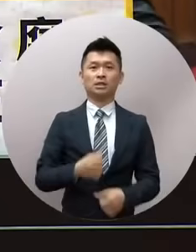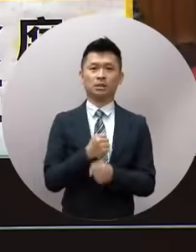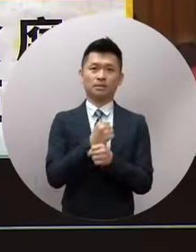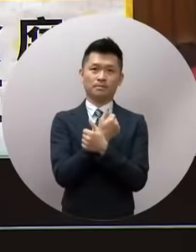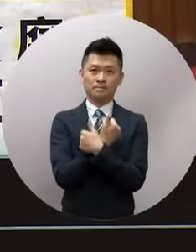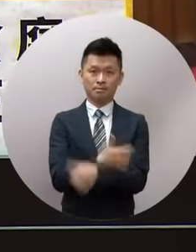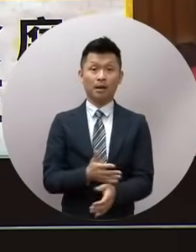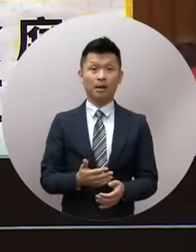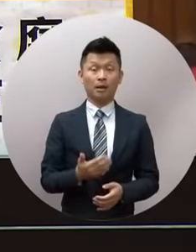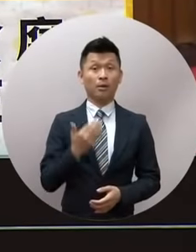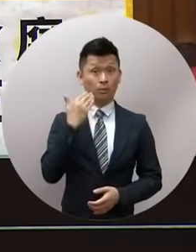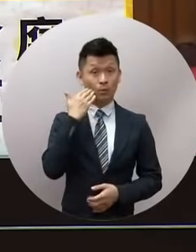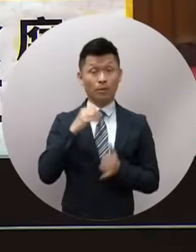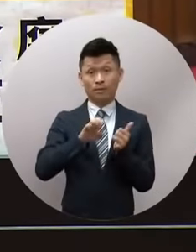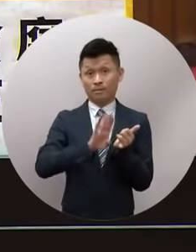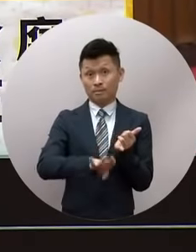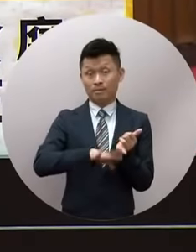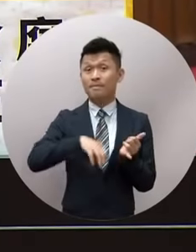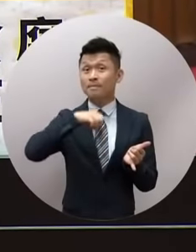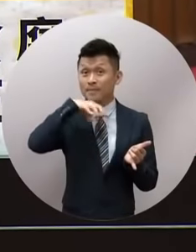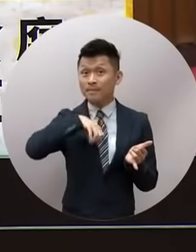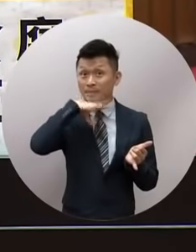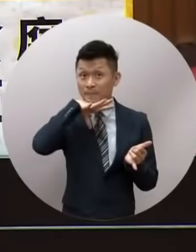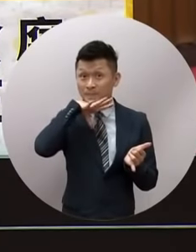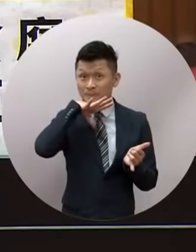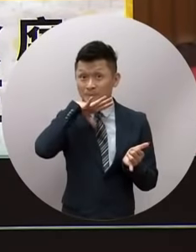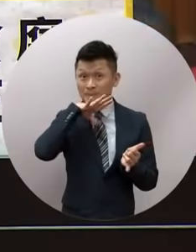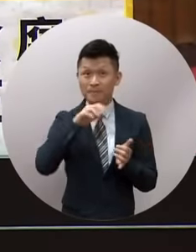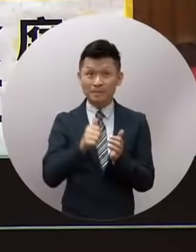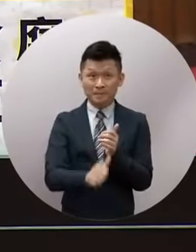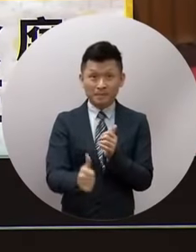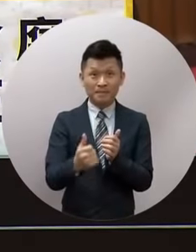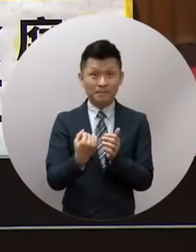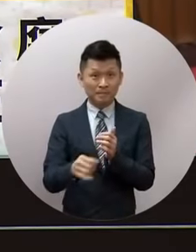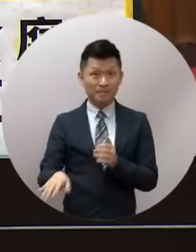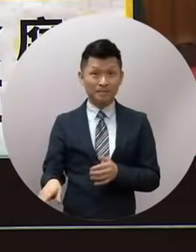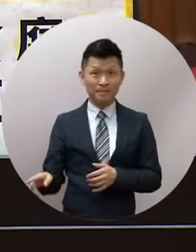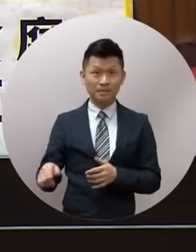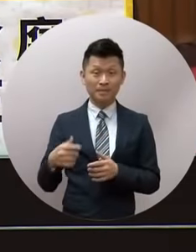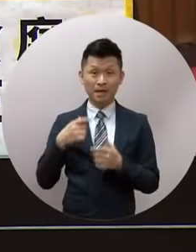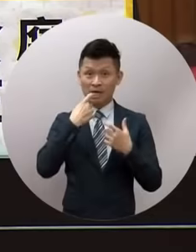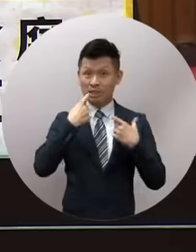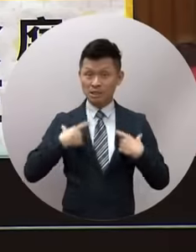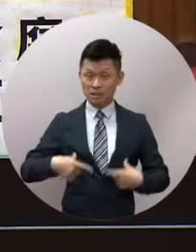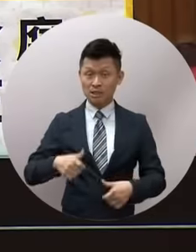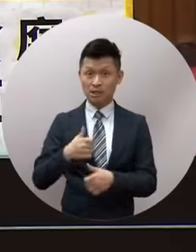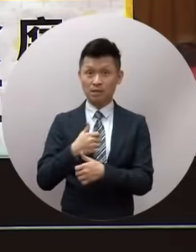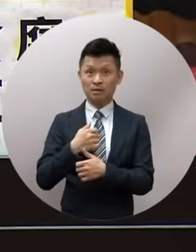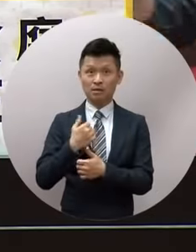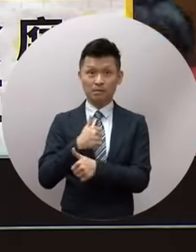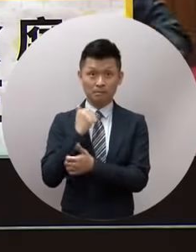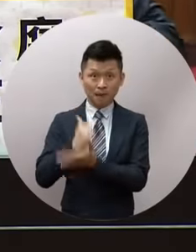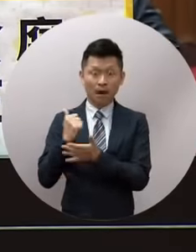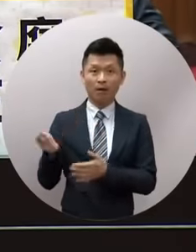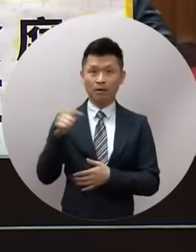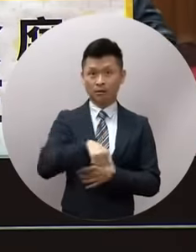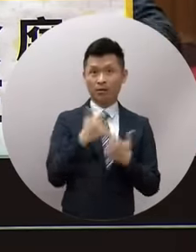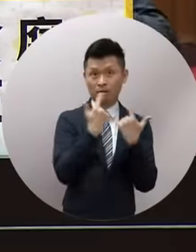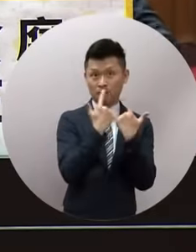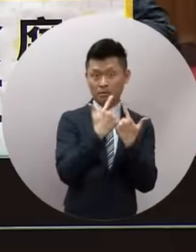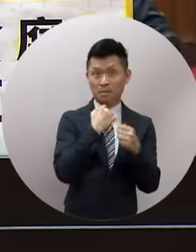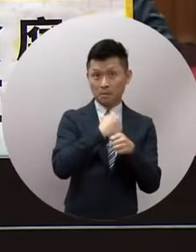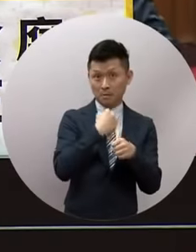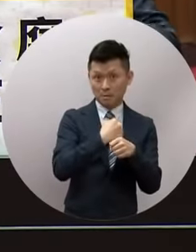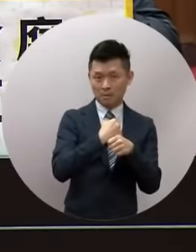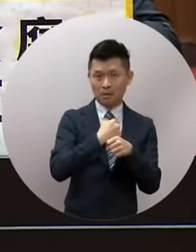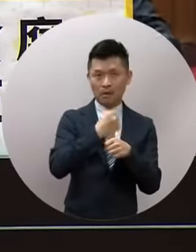的，你今天如果一个屏东吼的这个子弟，然后他考上律师来台北执业的话，说实在的，恐怕